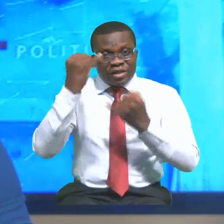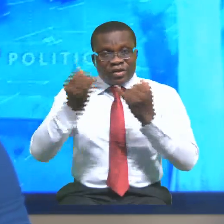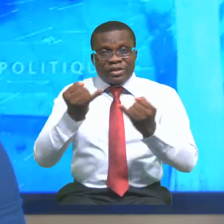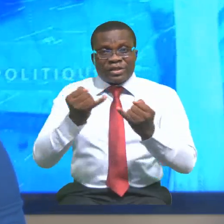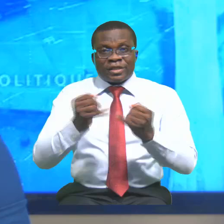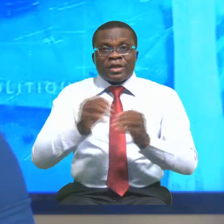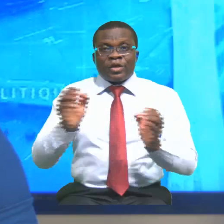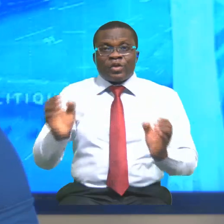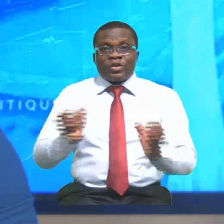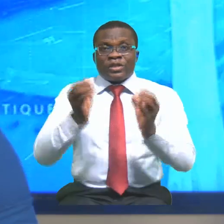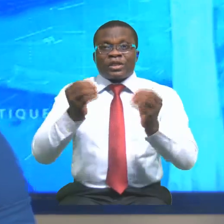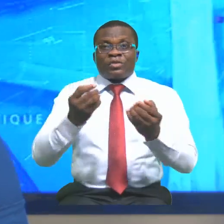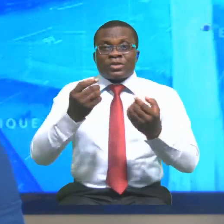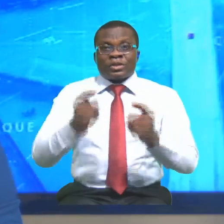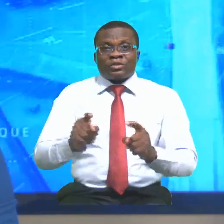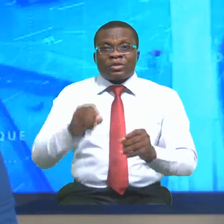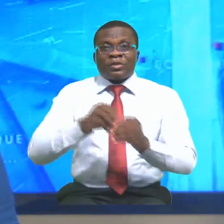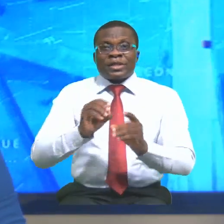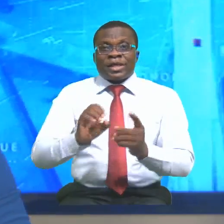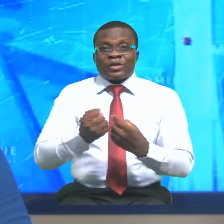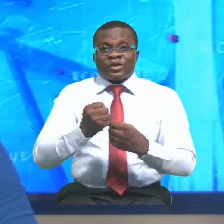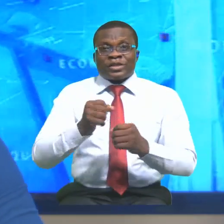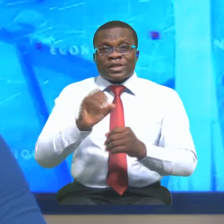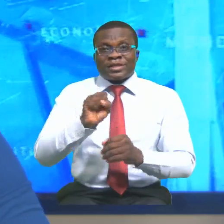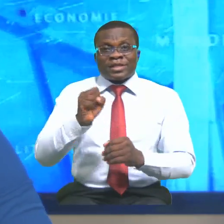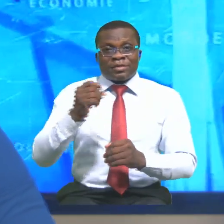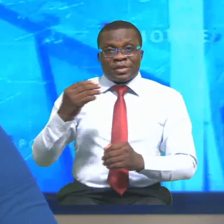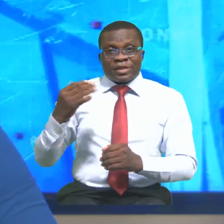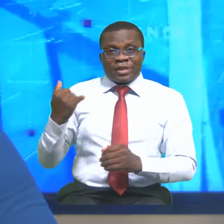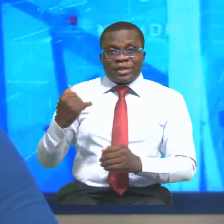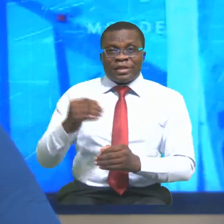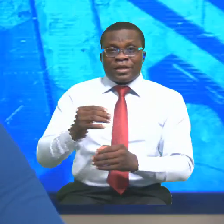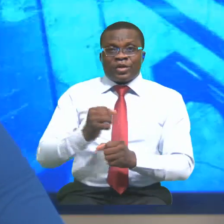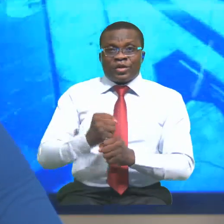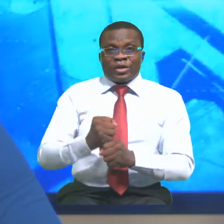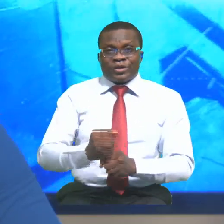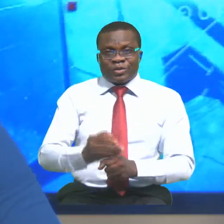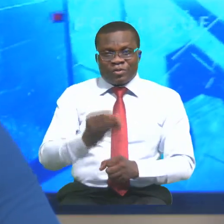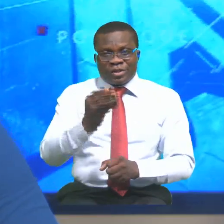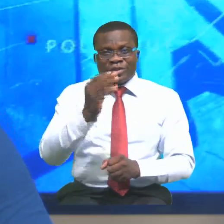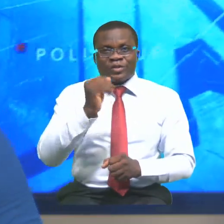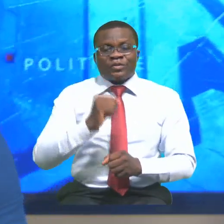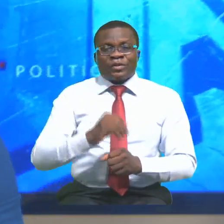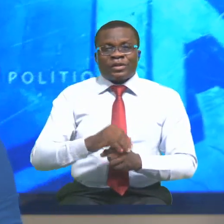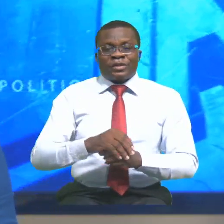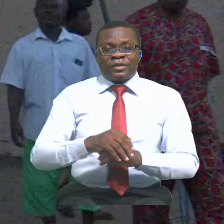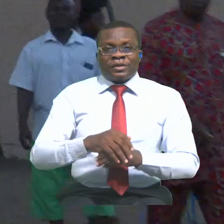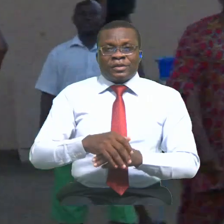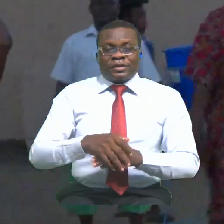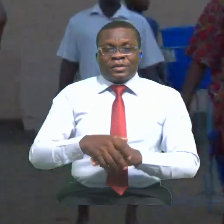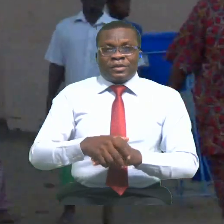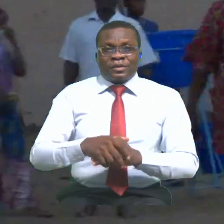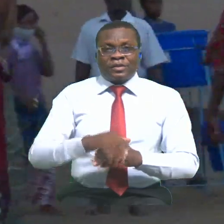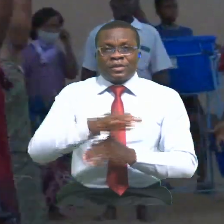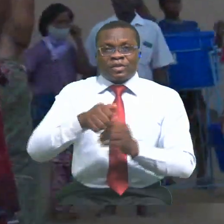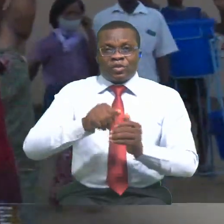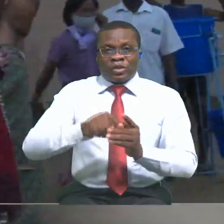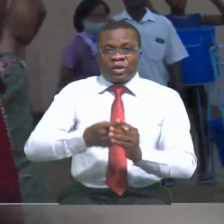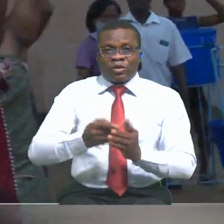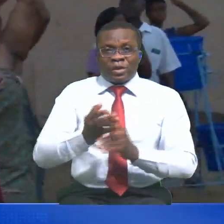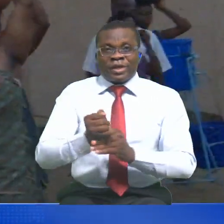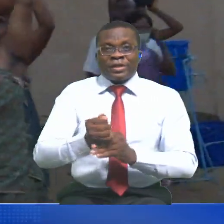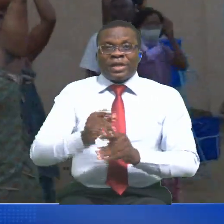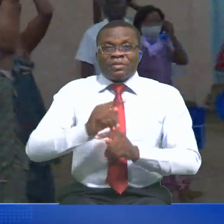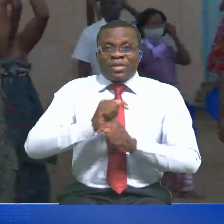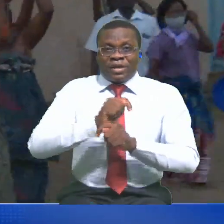Une cérémonie a eu lieu dans ce sens samedi dernier. Blaise Adampo, Benjamin Denayon pour les détails. Tout démarre par le